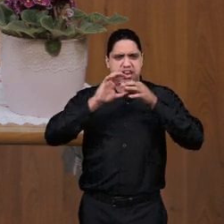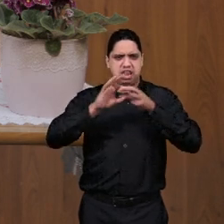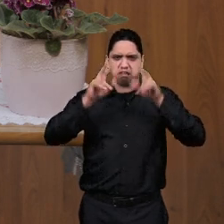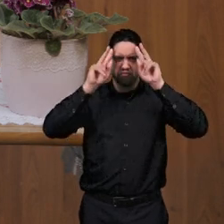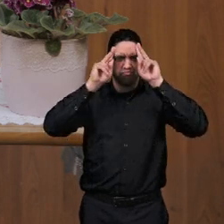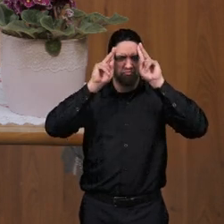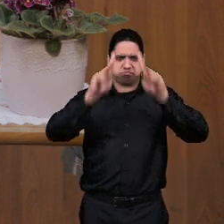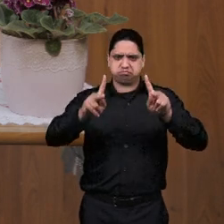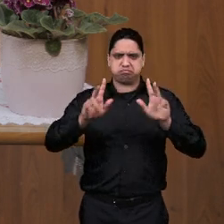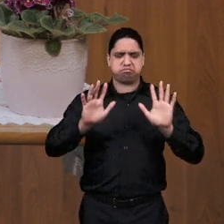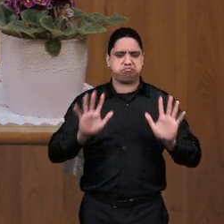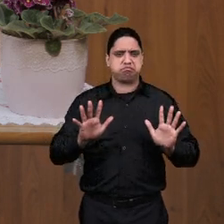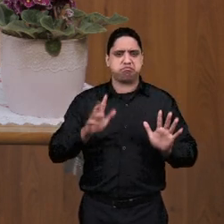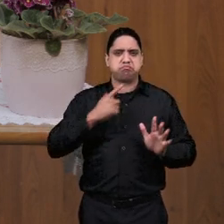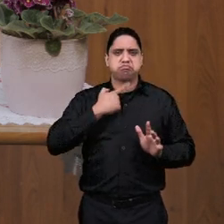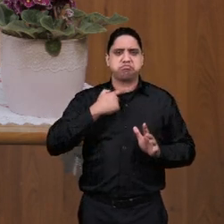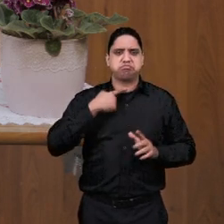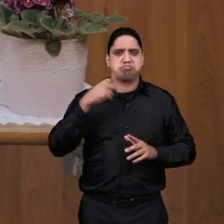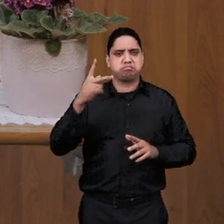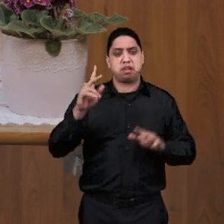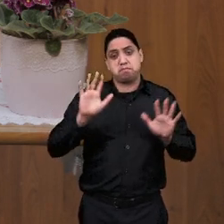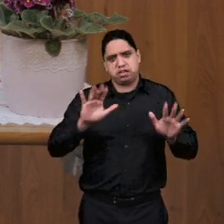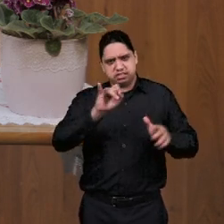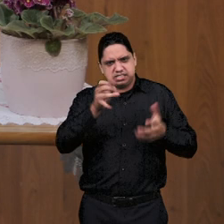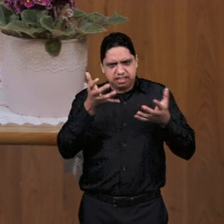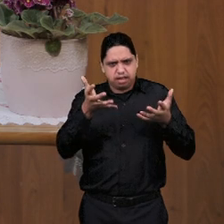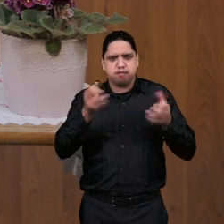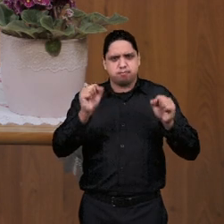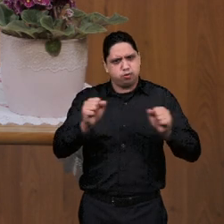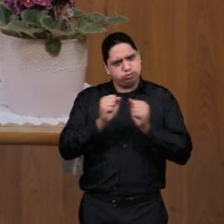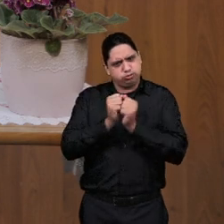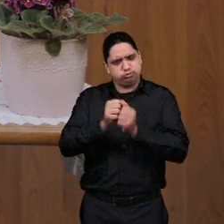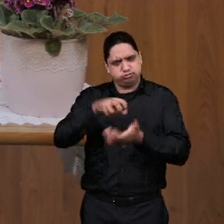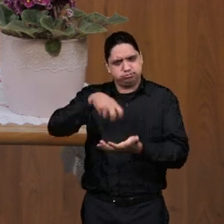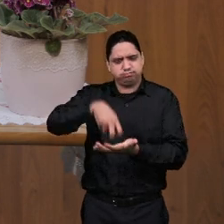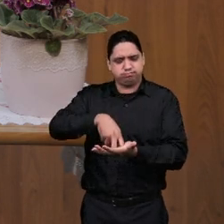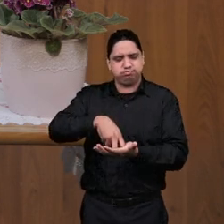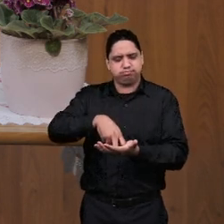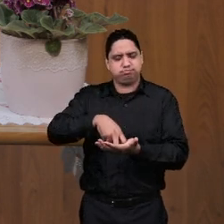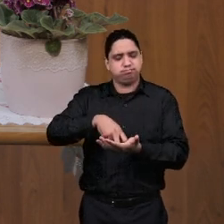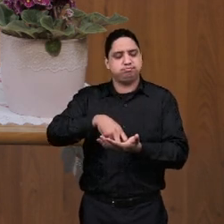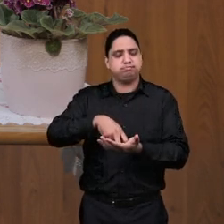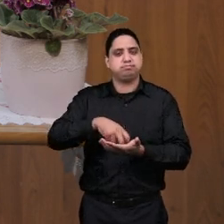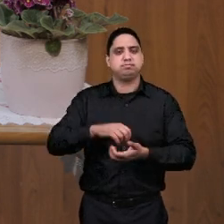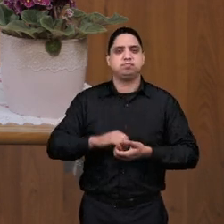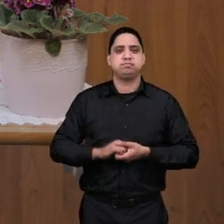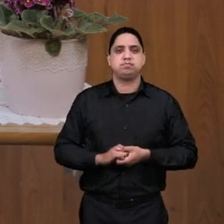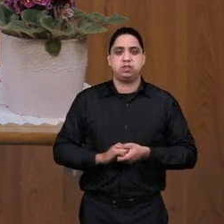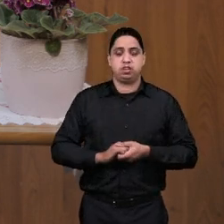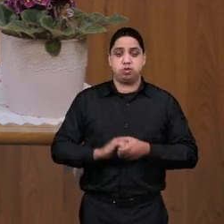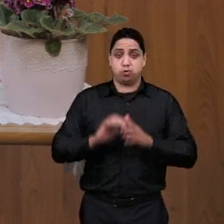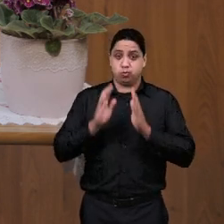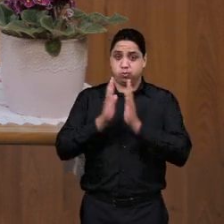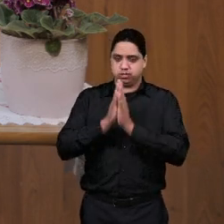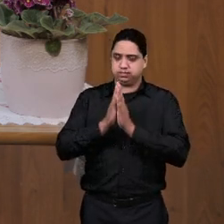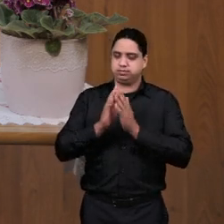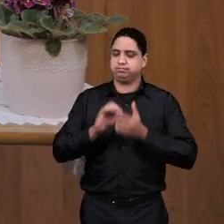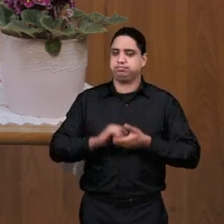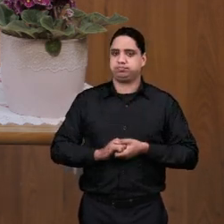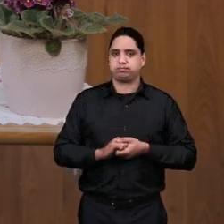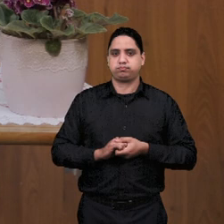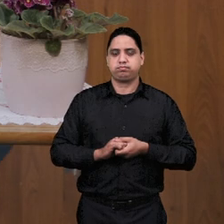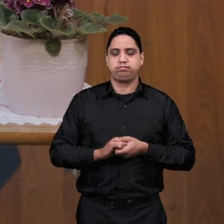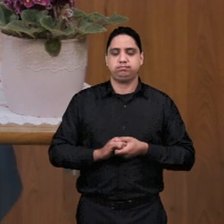vous souhaitez, comme il est plus convenient pour vous. Mais si vous souhaitez, vous pouvez nous accompagner dans ce geste de prière à genoux. Nous allons